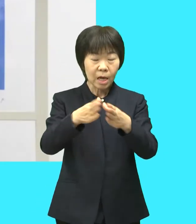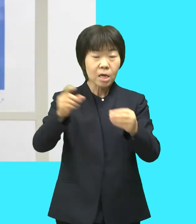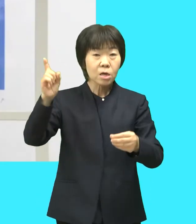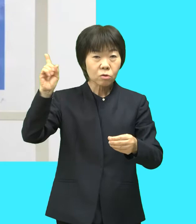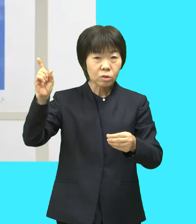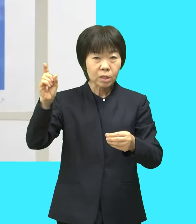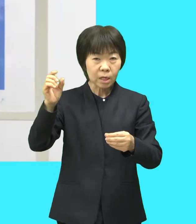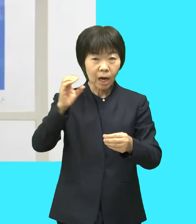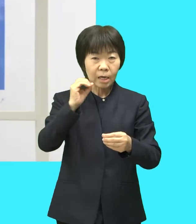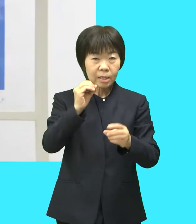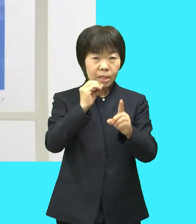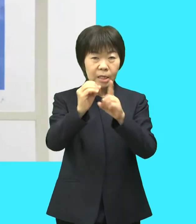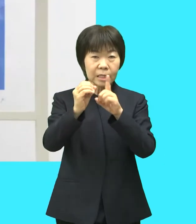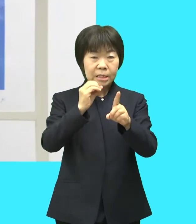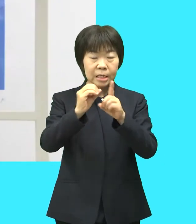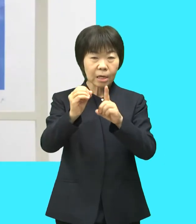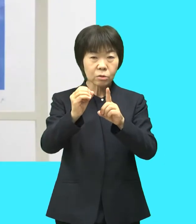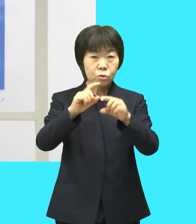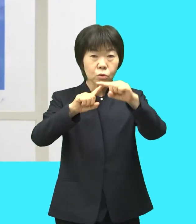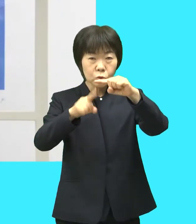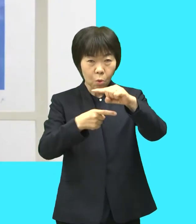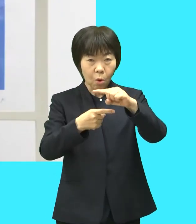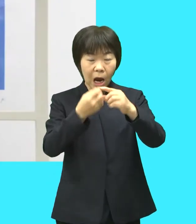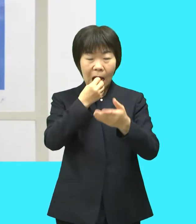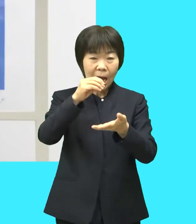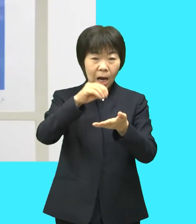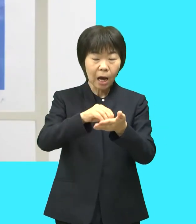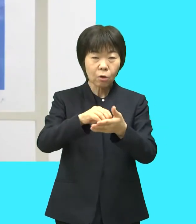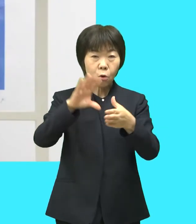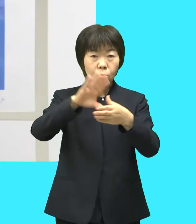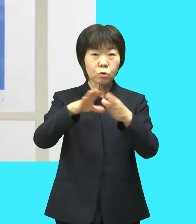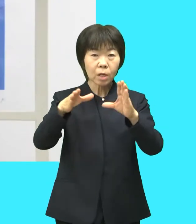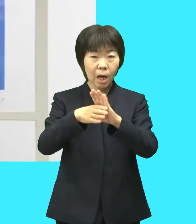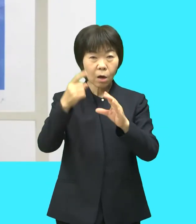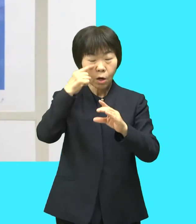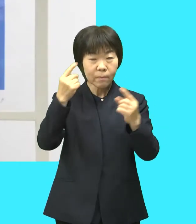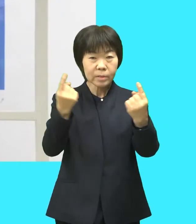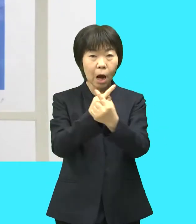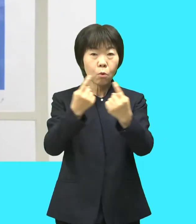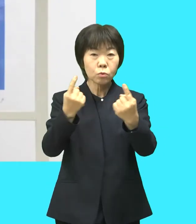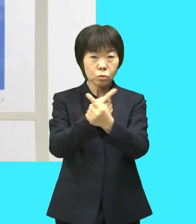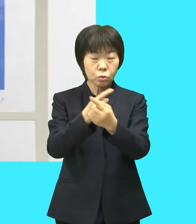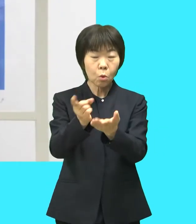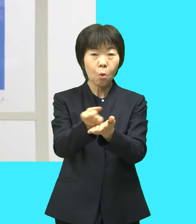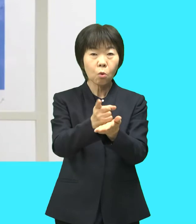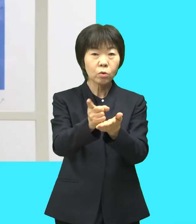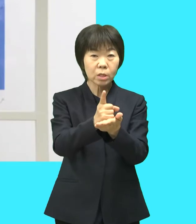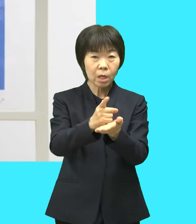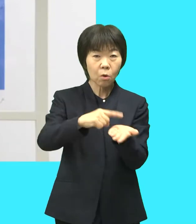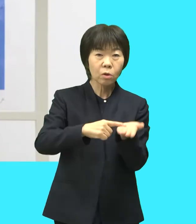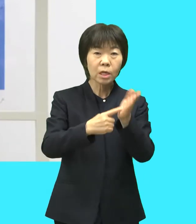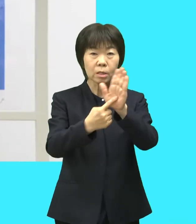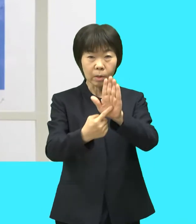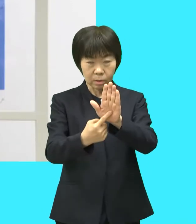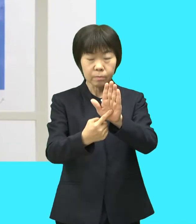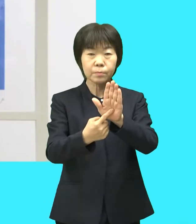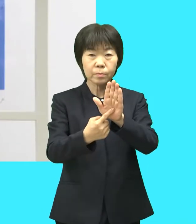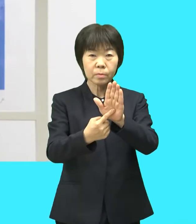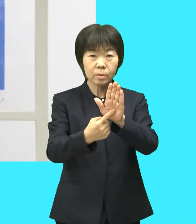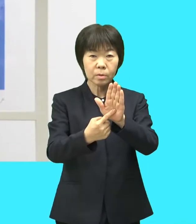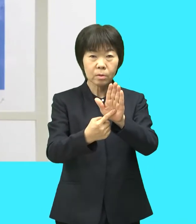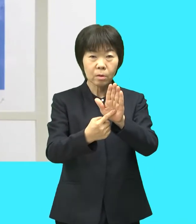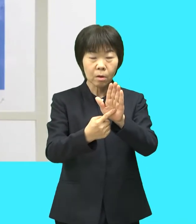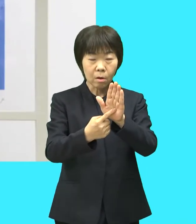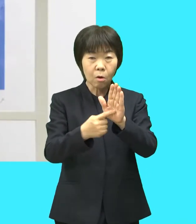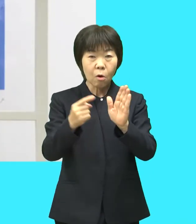にデジタル庁であったり、あるいはハンコ文化を大きく見直すという方向性を出しておられます。やはり